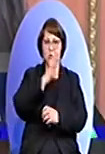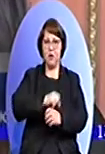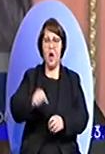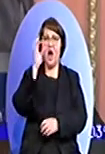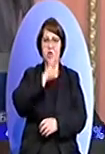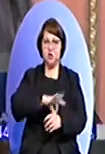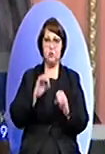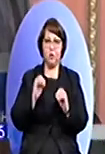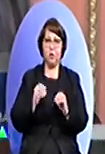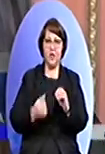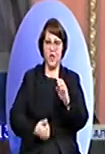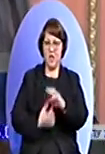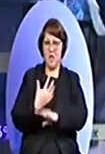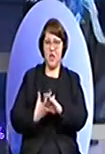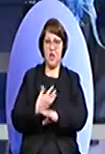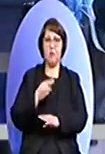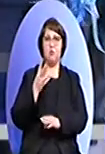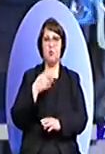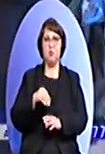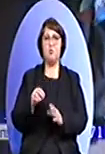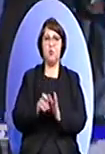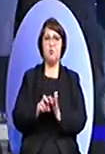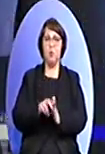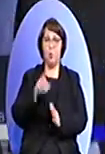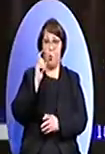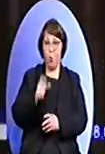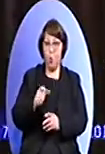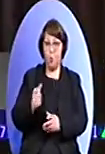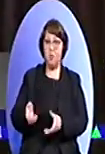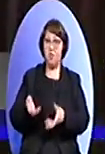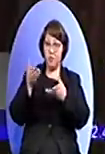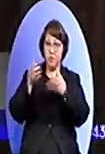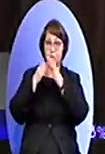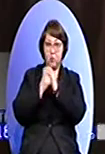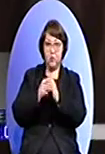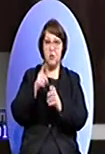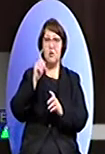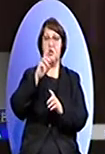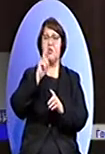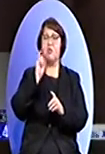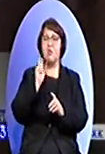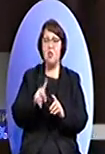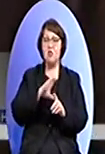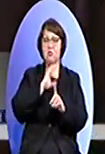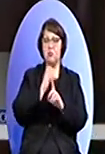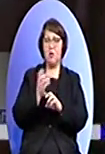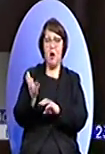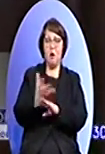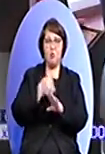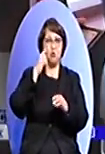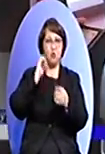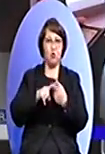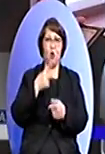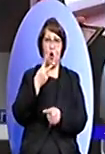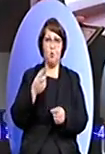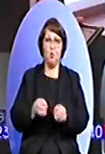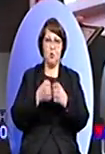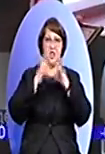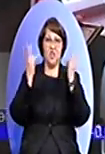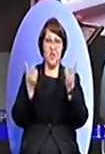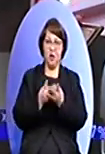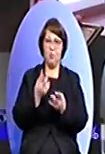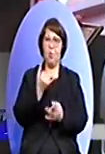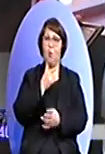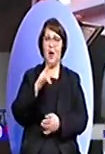Мөн тармилжуулж болох юм байна. Хүнээ дэдэлж хэл соёлоо хадгалж хамгаалж үйлдэхэд чиглэсэн хоёр бүтээл энэ жил нийгмийн ухааны